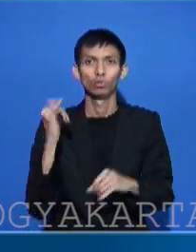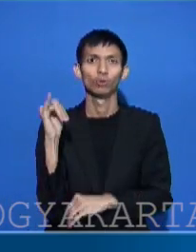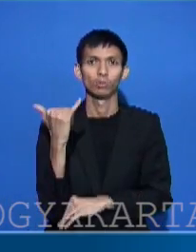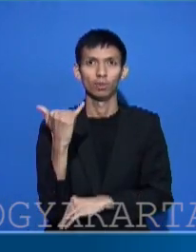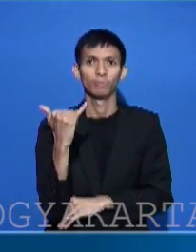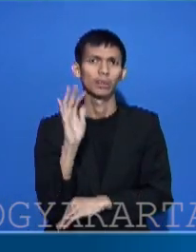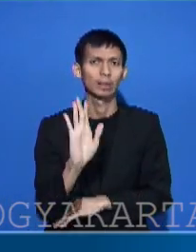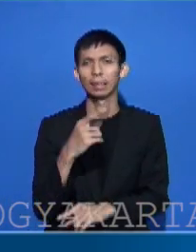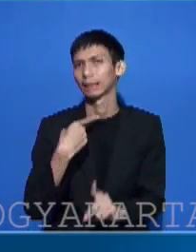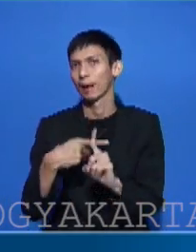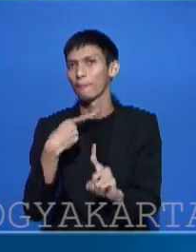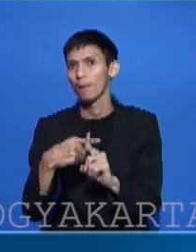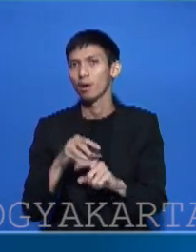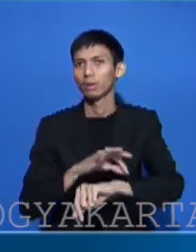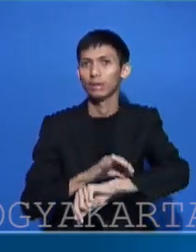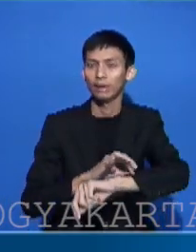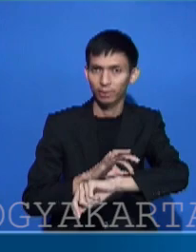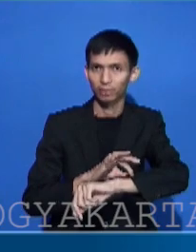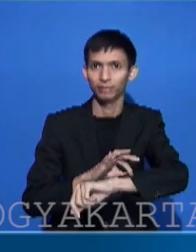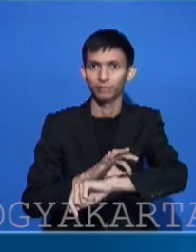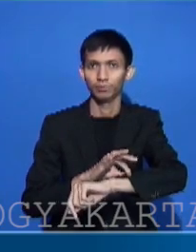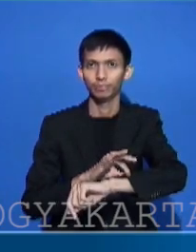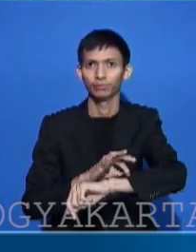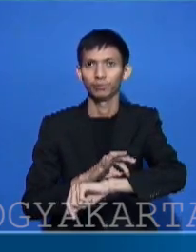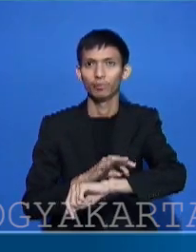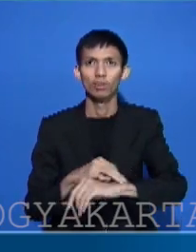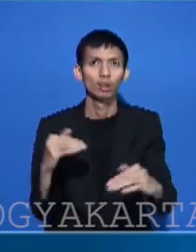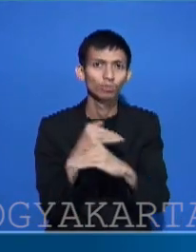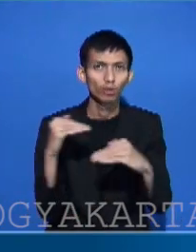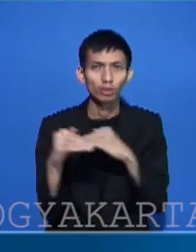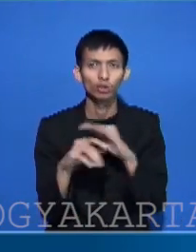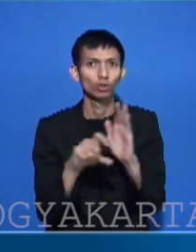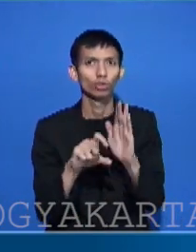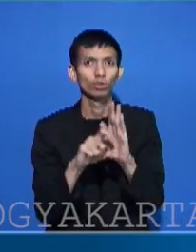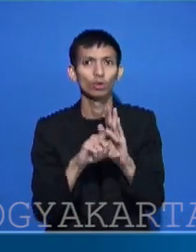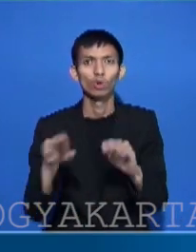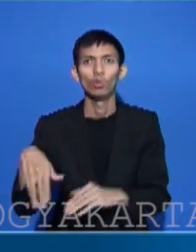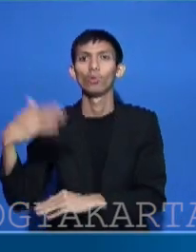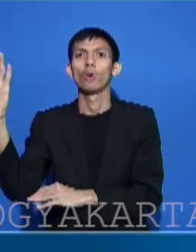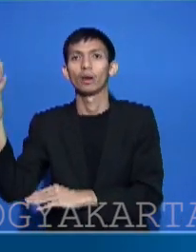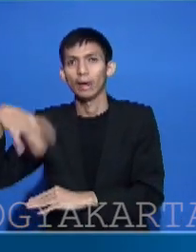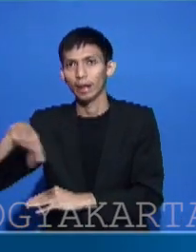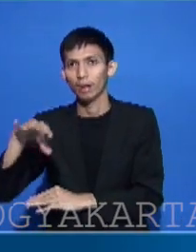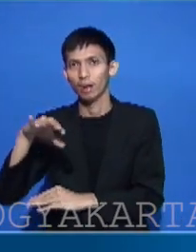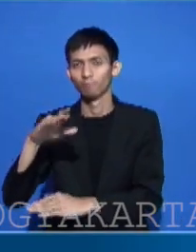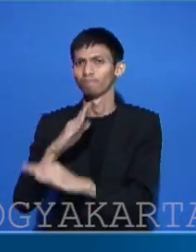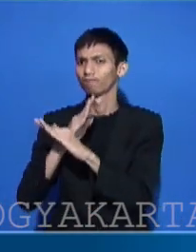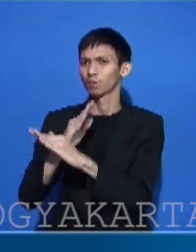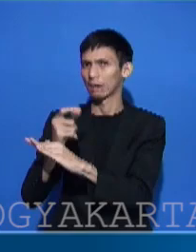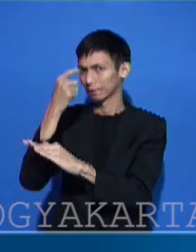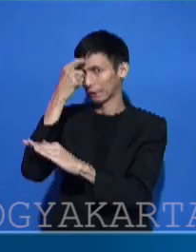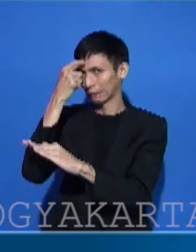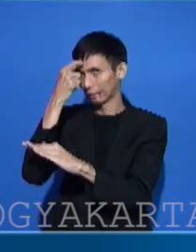juga memperketat pengawasan lalu lintas hewan kurban yang masuk dari luar daerah untuk mencegah penularan penyakit mulut dan kuku